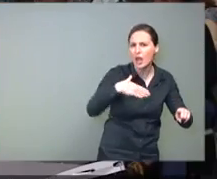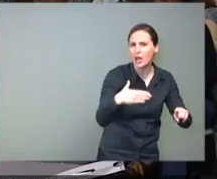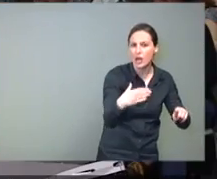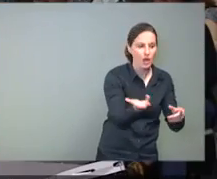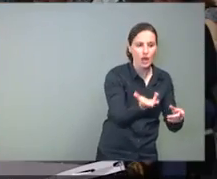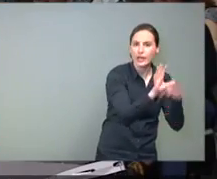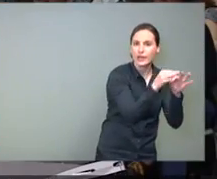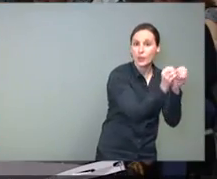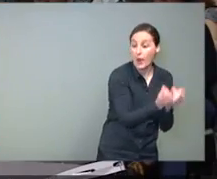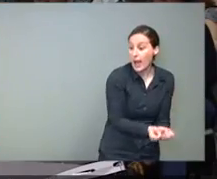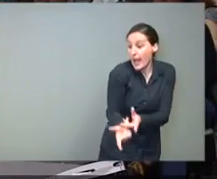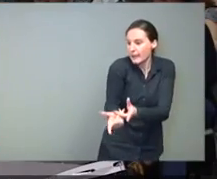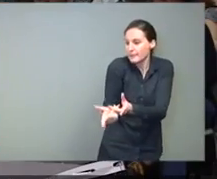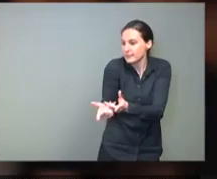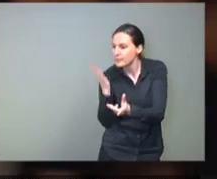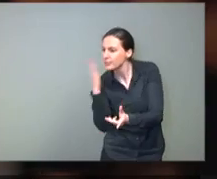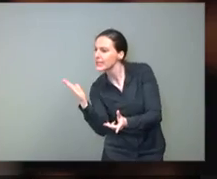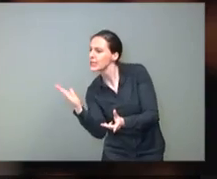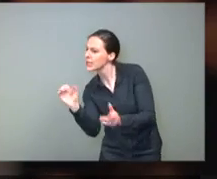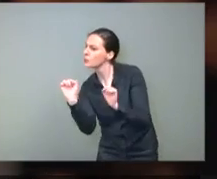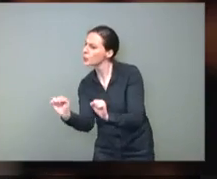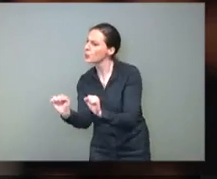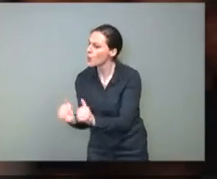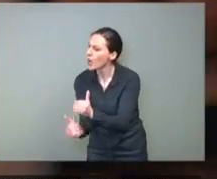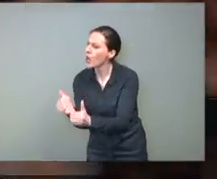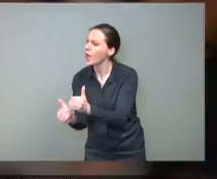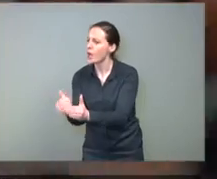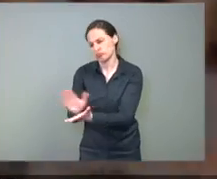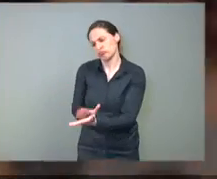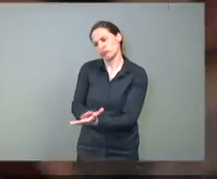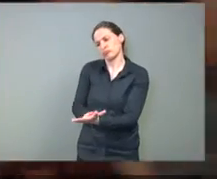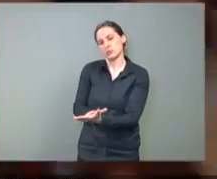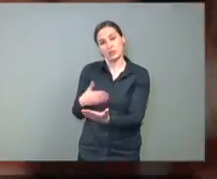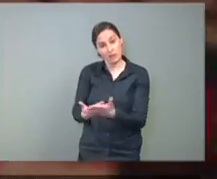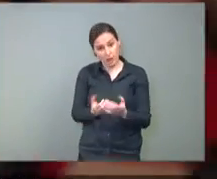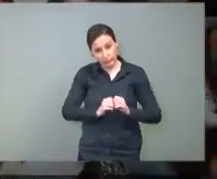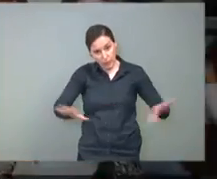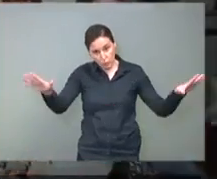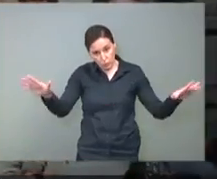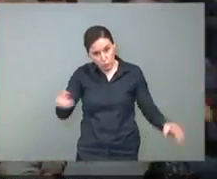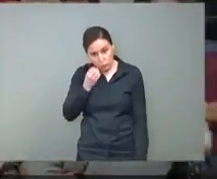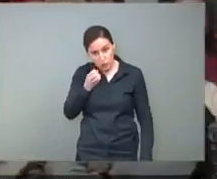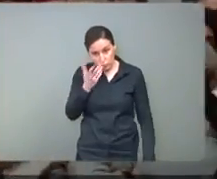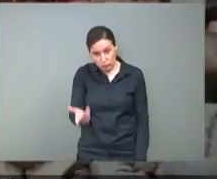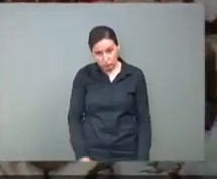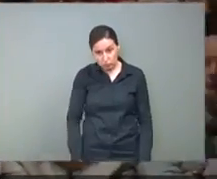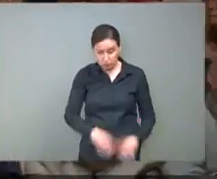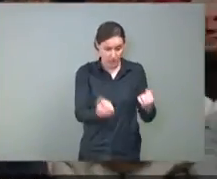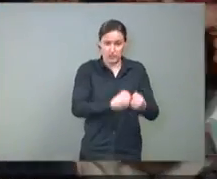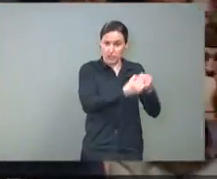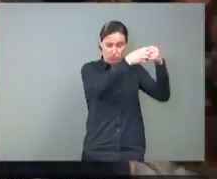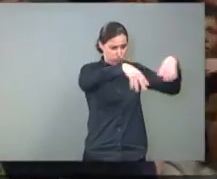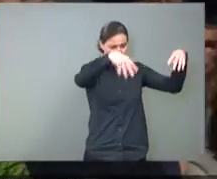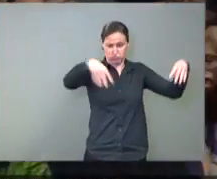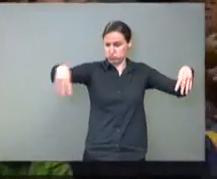rester, ce qui n'est même pas sûr pour ce capital. Et c'est comme ça partout, tous les jours, dans toutes les branches. Il faut donc affronter